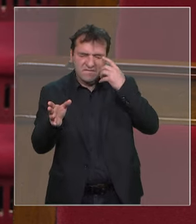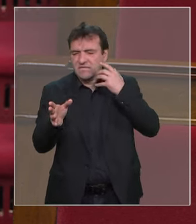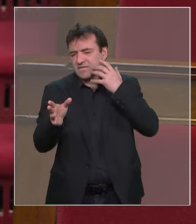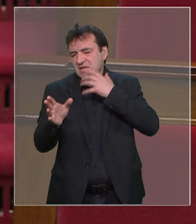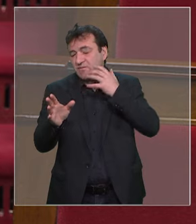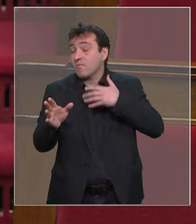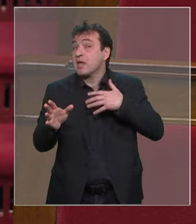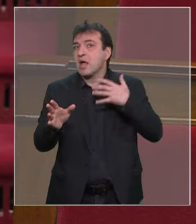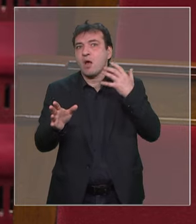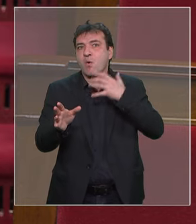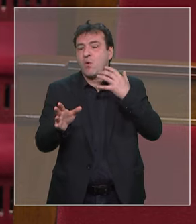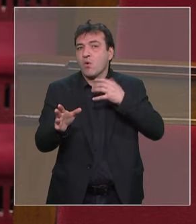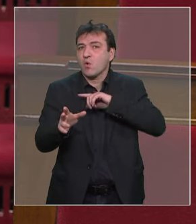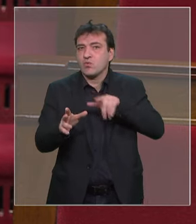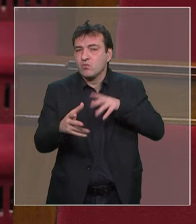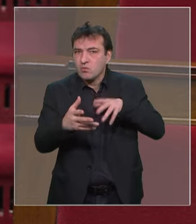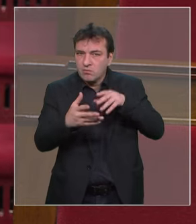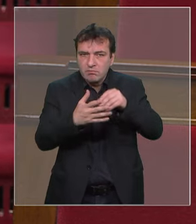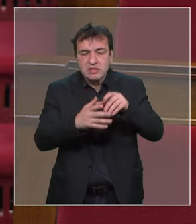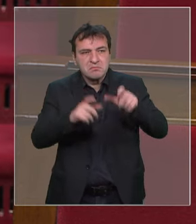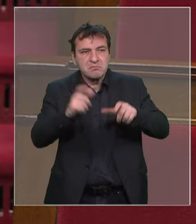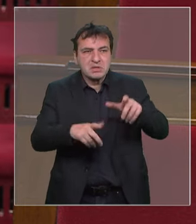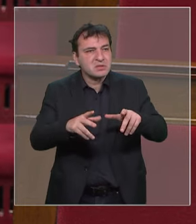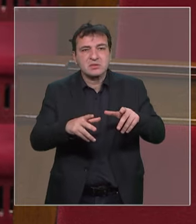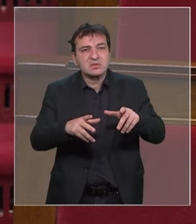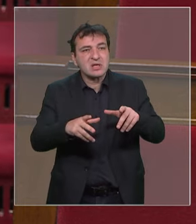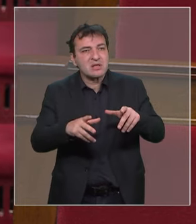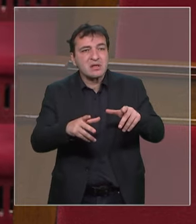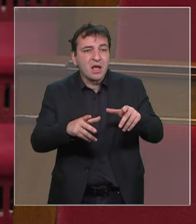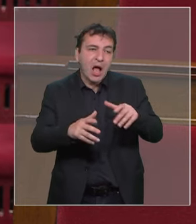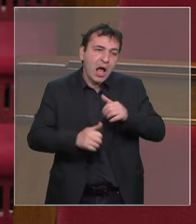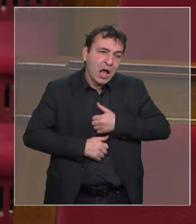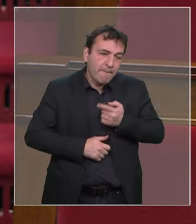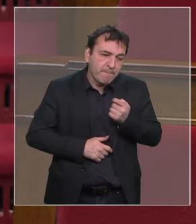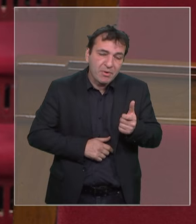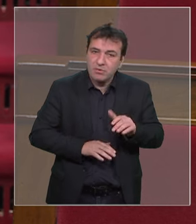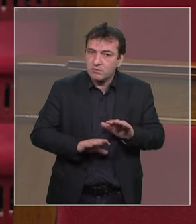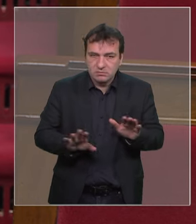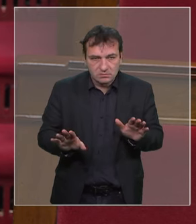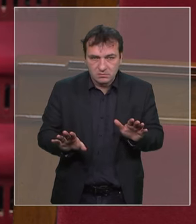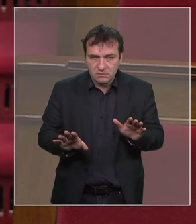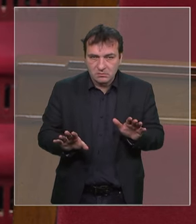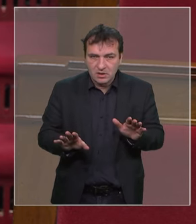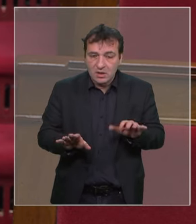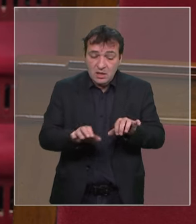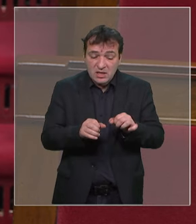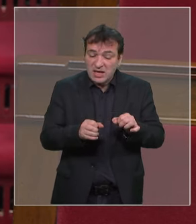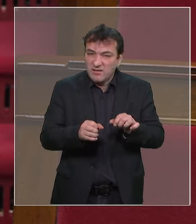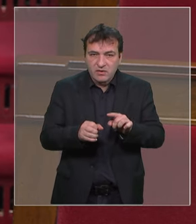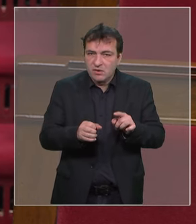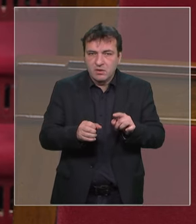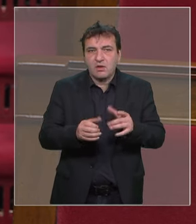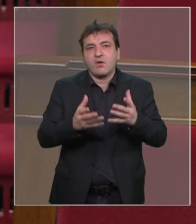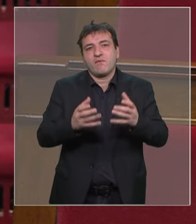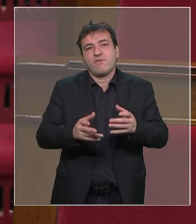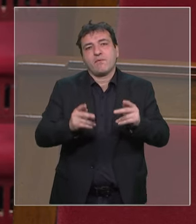à l'horreur, ne faisons pas partie de ceux qui se contentent de paix, de peu. Nous ne voulons plus d'une trêve, nous voulons la paix. Nous